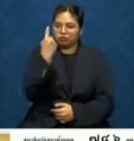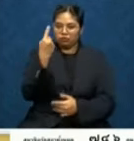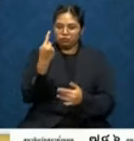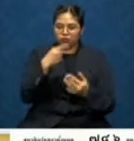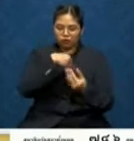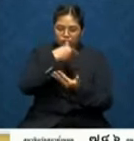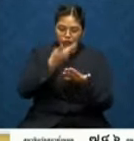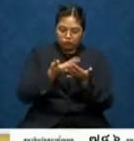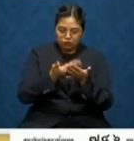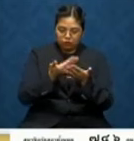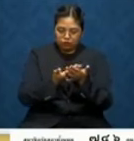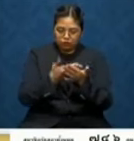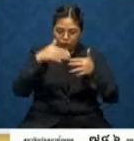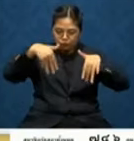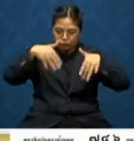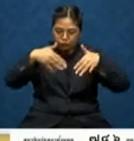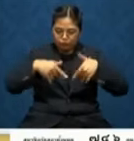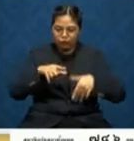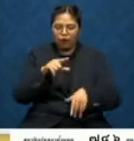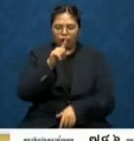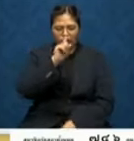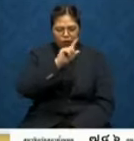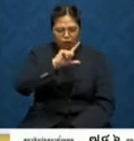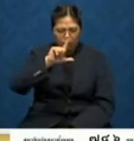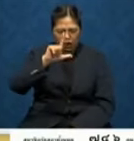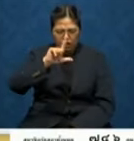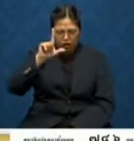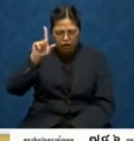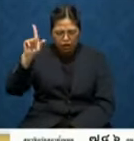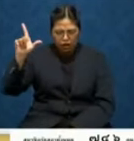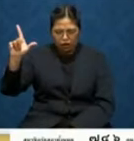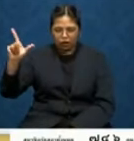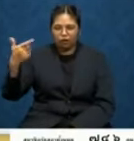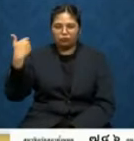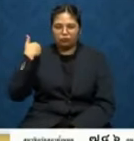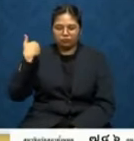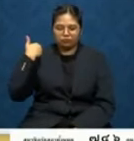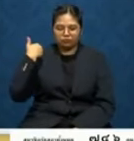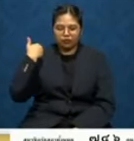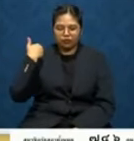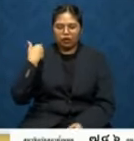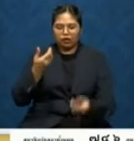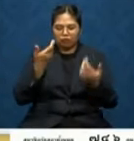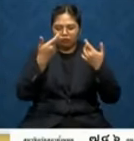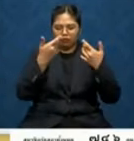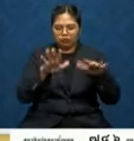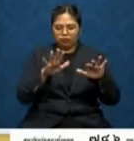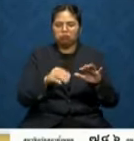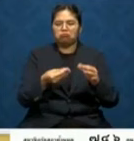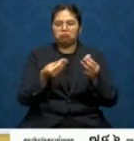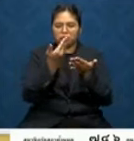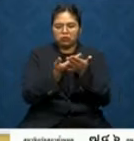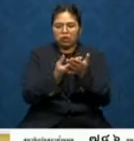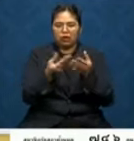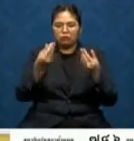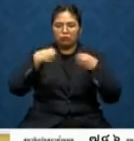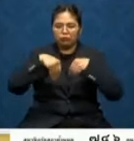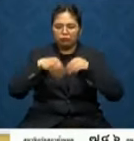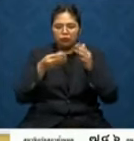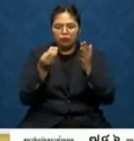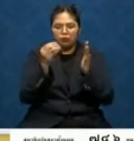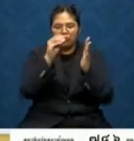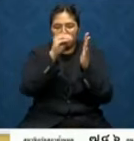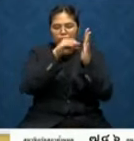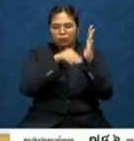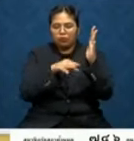ได้นับล้านล้านบาทแต่มีรายได้สักเท่าไหร่ที่ตกลงไปสู่ชุมชนการท่องเที่ยวสร้างส